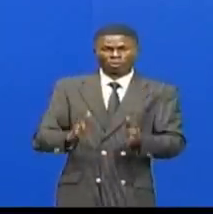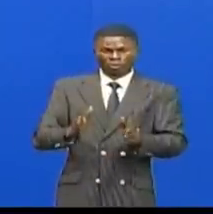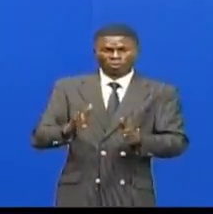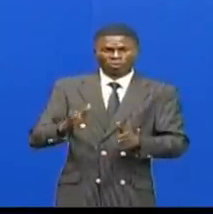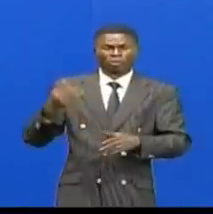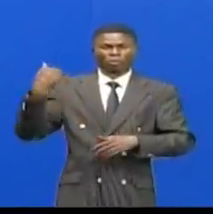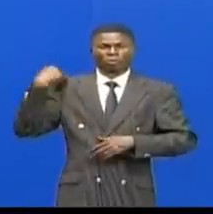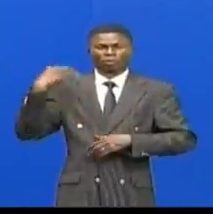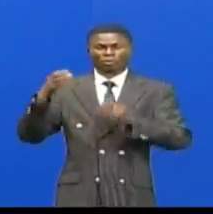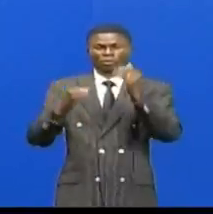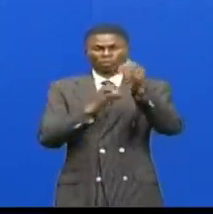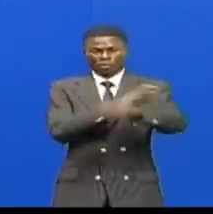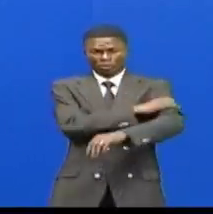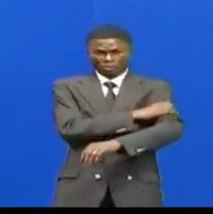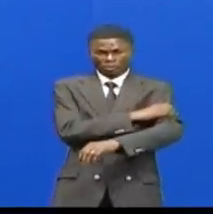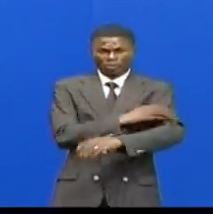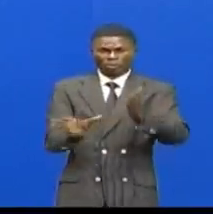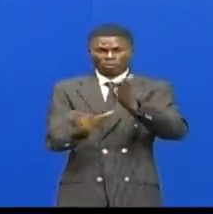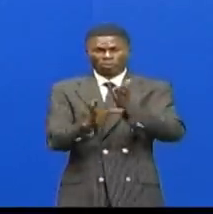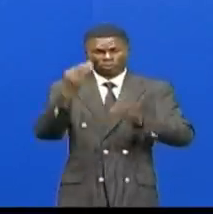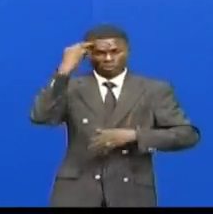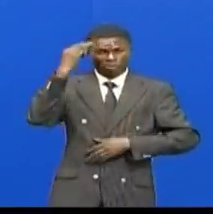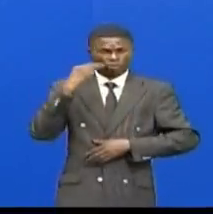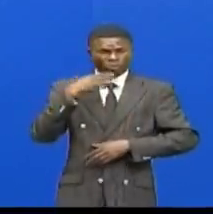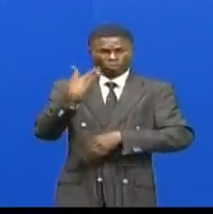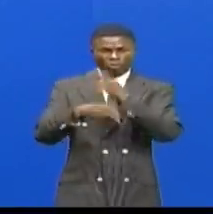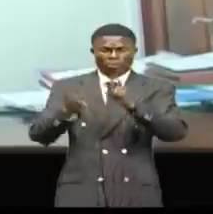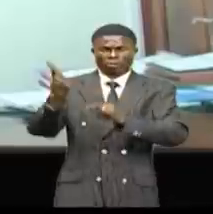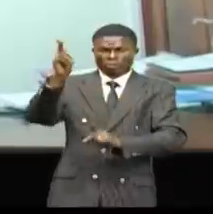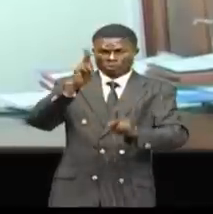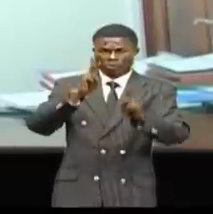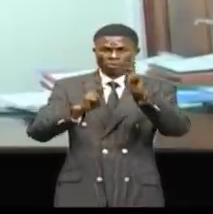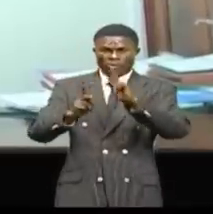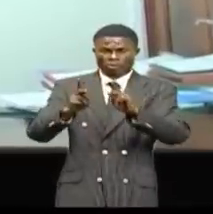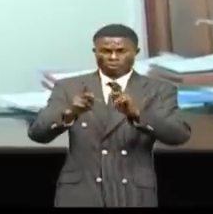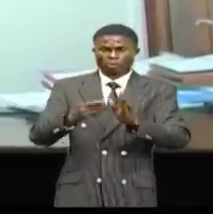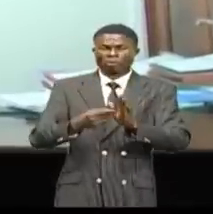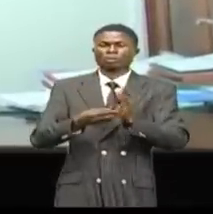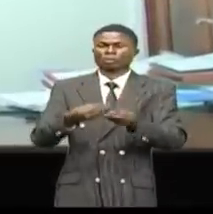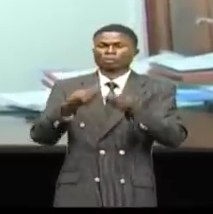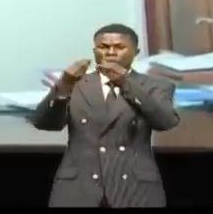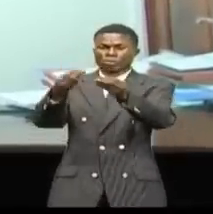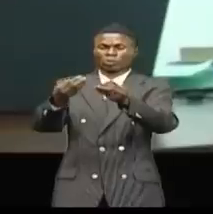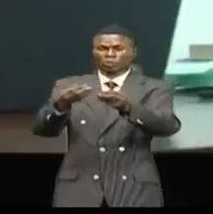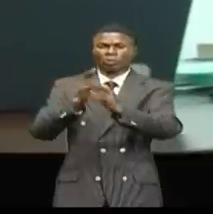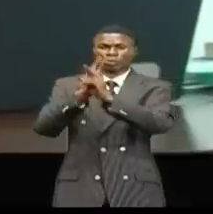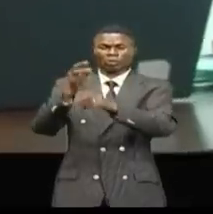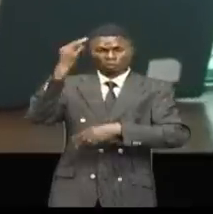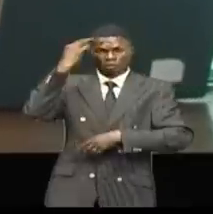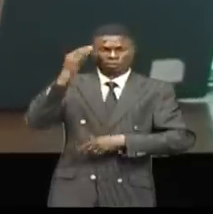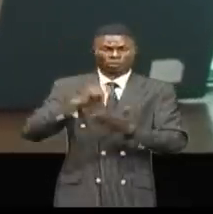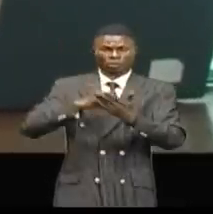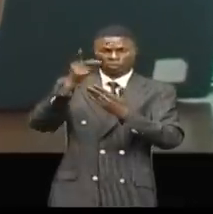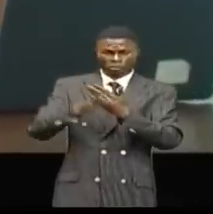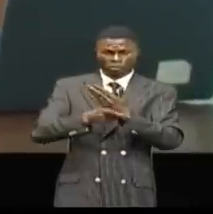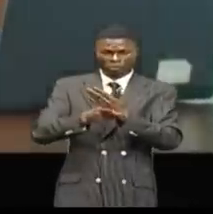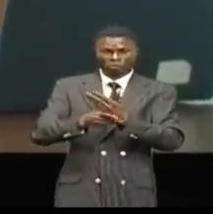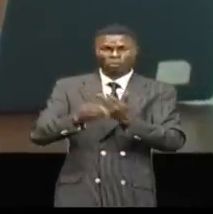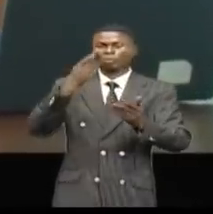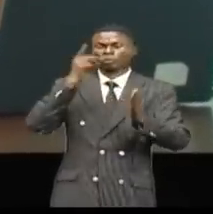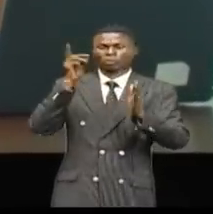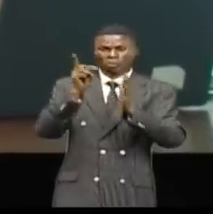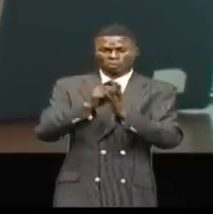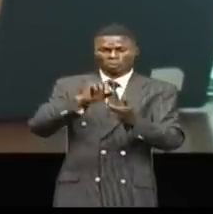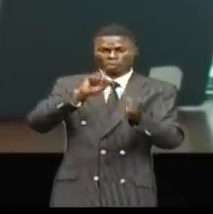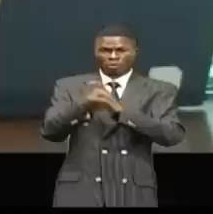civils. Le vice-premier ministre, ministre de la fonction publique, a présenté au Conseil le projet de décret modifiant